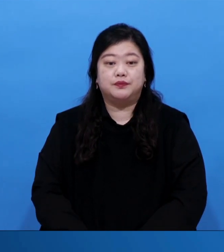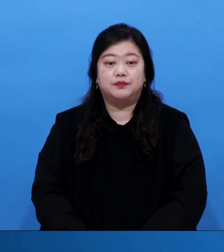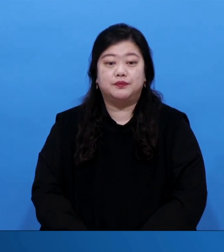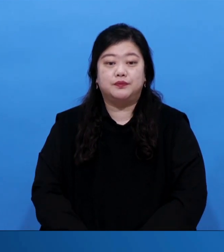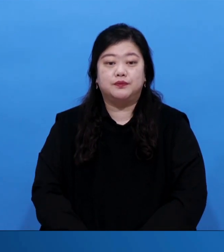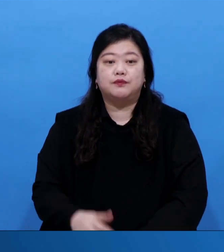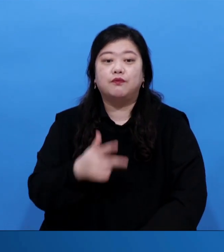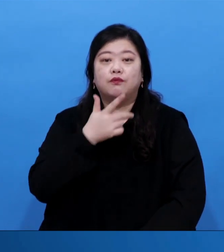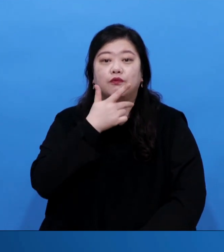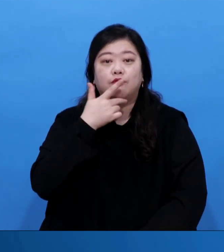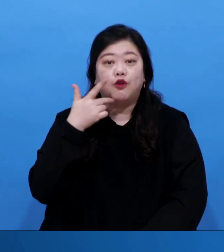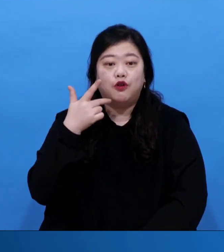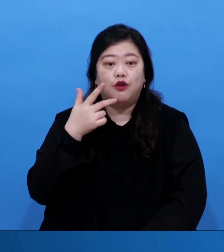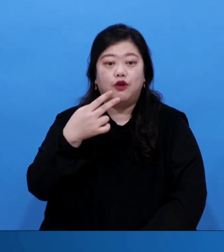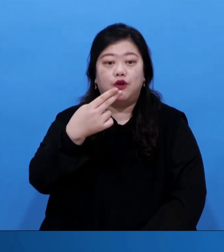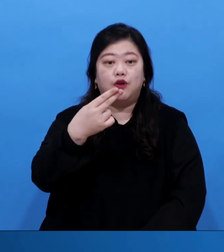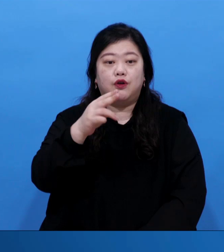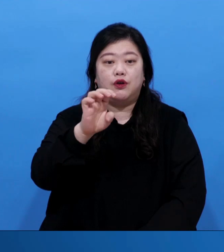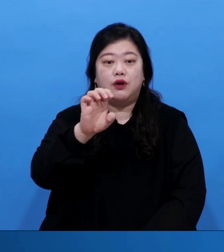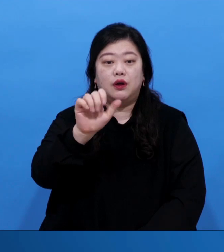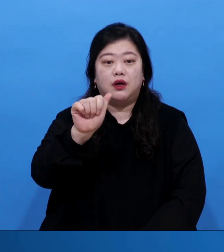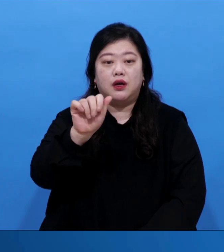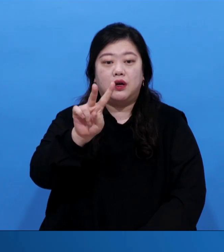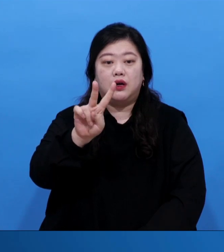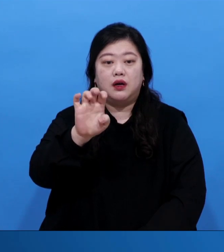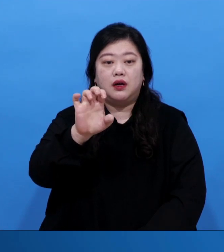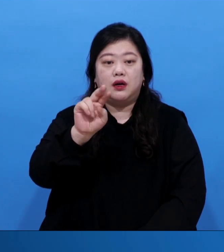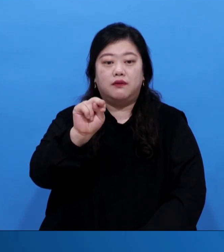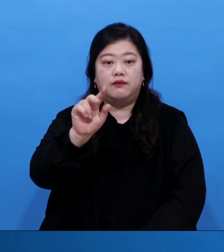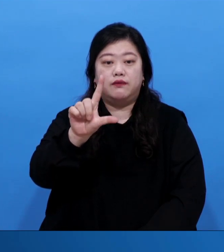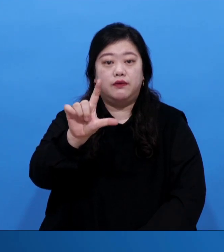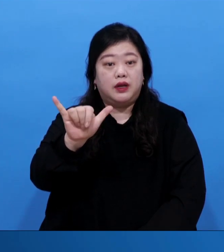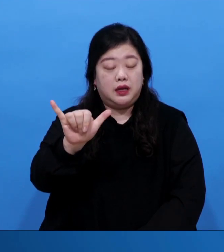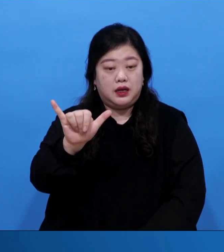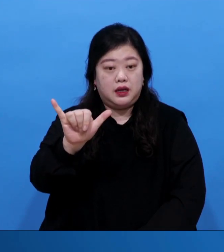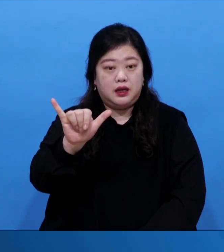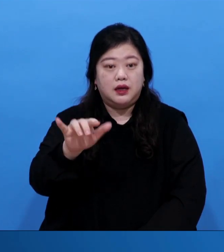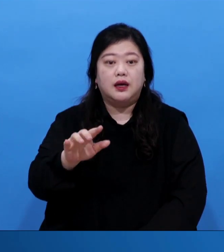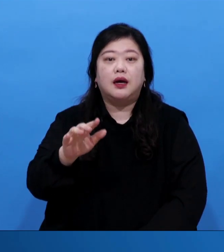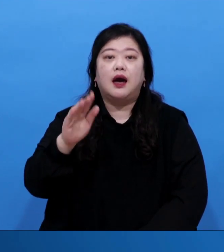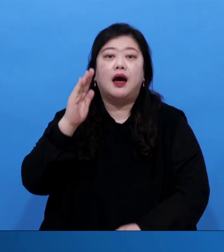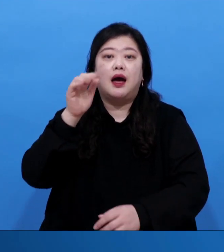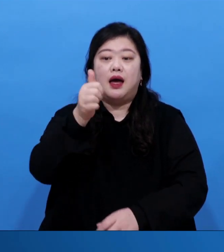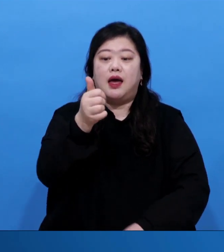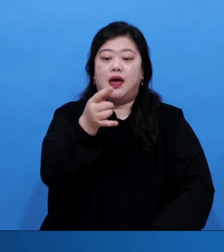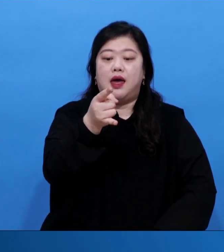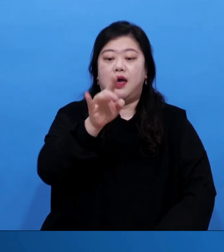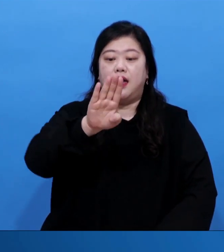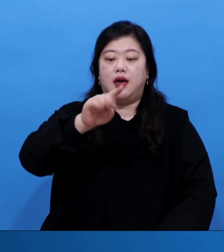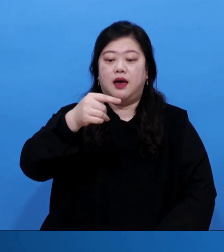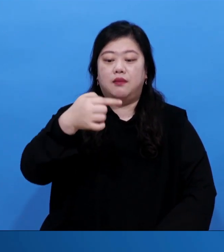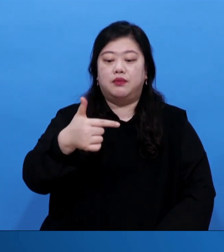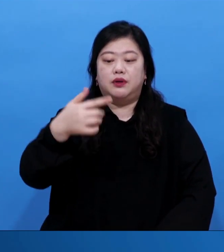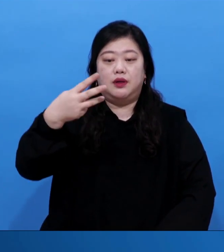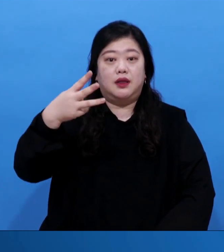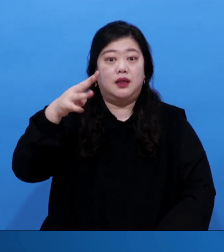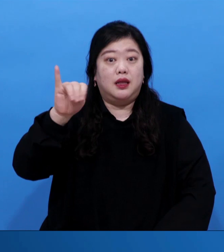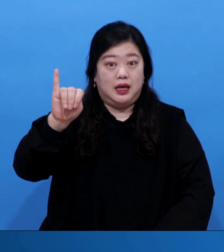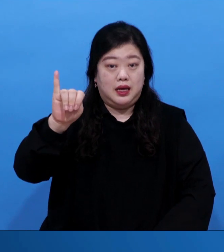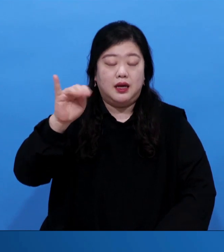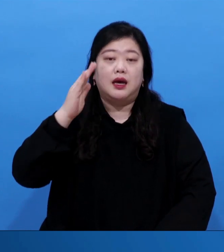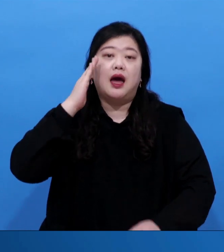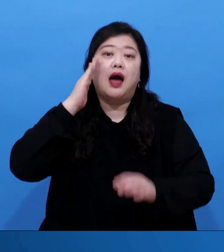이 하늘에서 내리는 이 힘이 있단 말이죠. And there is the power that's given from above, heavenly power. 또 거기서